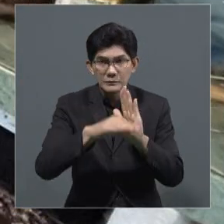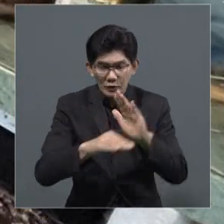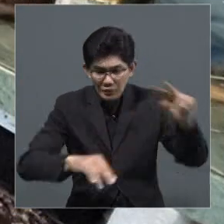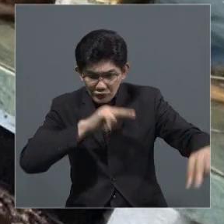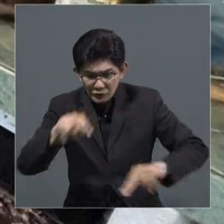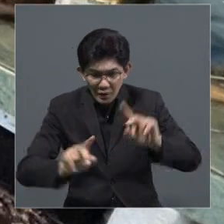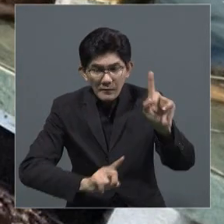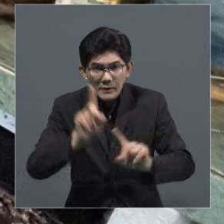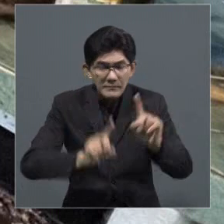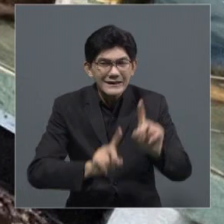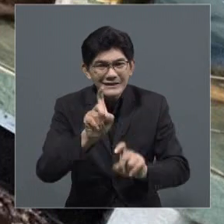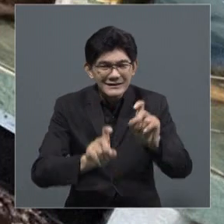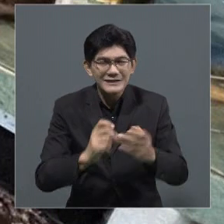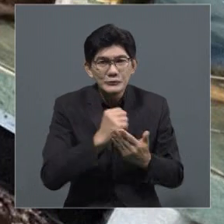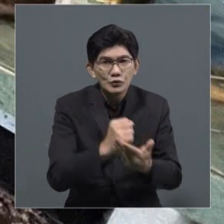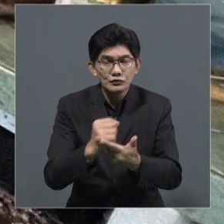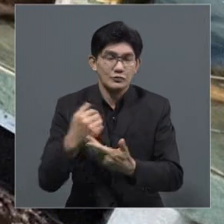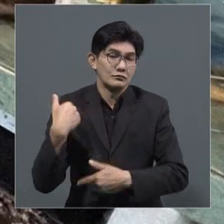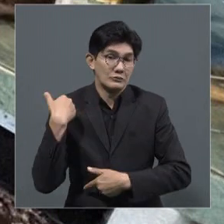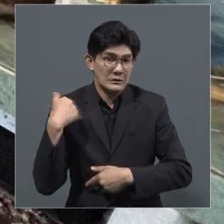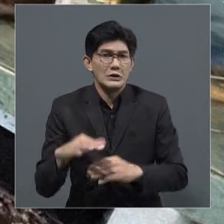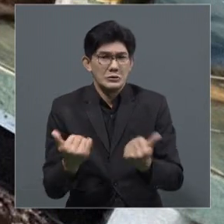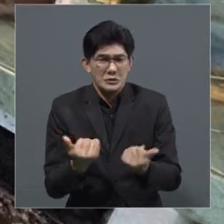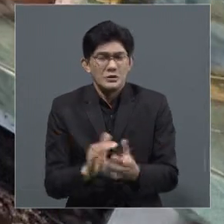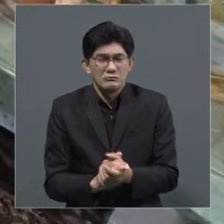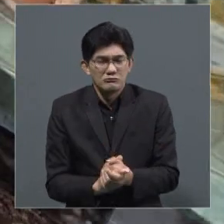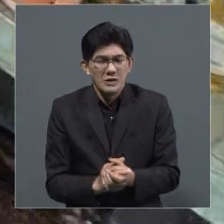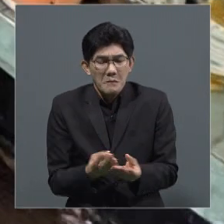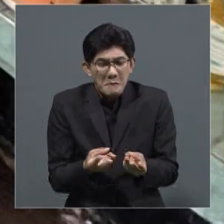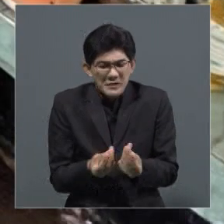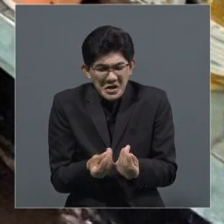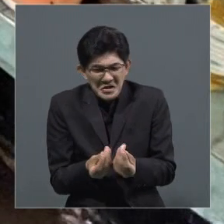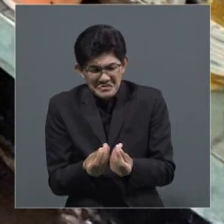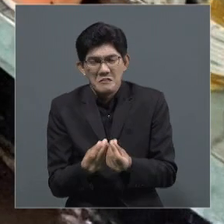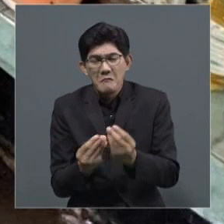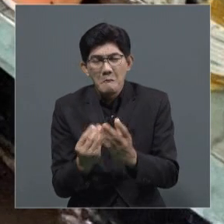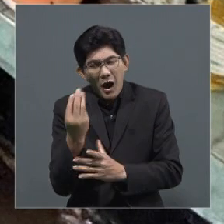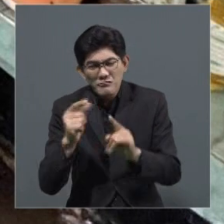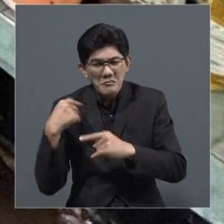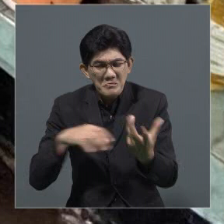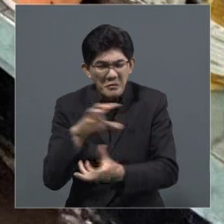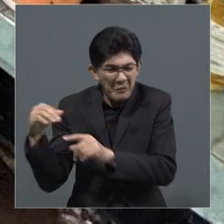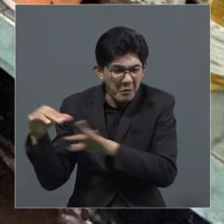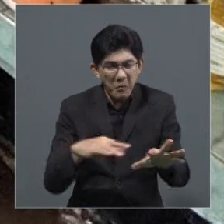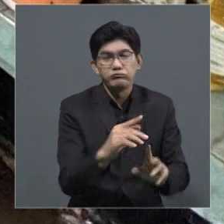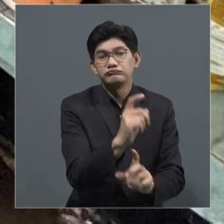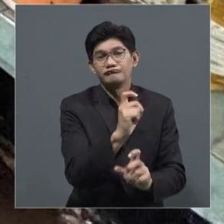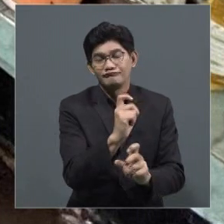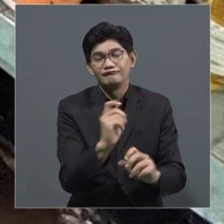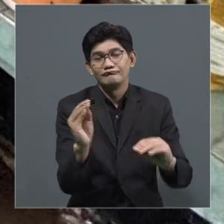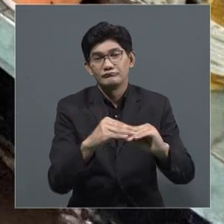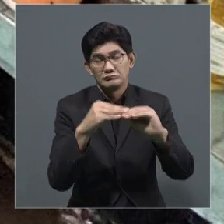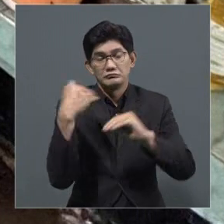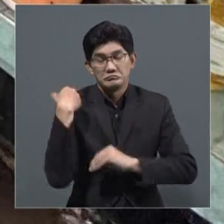สำรวจความเสียหายครับอ่าเฉพาะน้ำก็อันตรายแล้วนะพัดโกรนพัดเศษซากกลิ่นไม้โดยอันตรายมากขึ้นไปอีกนะครับและทางหน่วยงานที่เกี่ยวข้องนะจะเร่ง